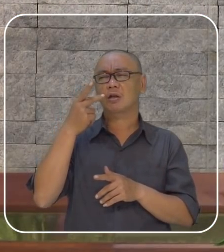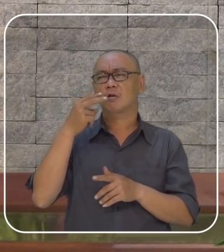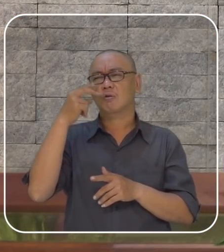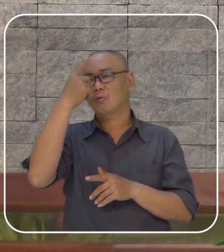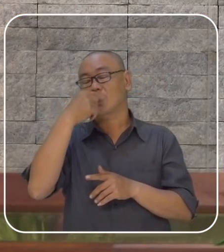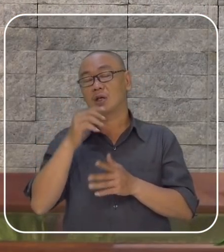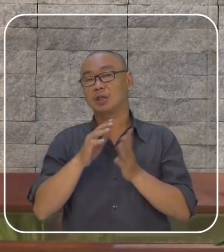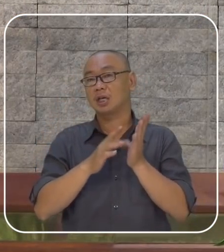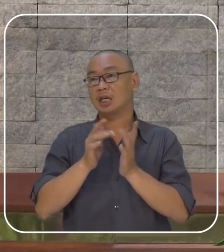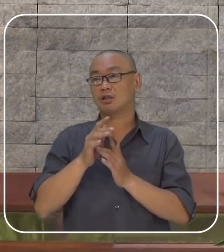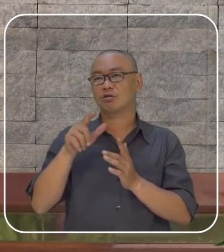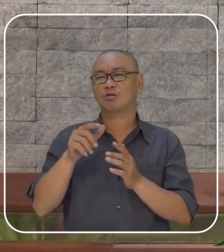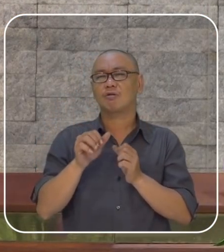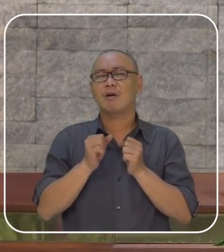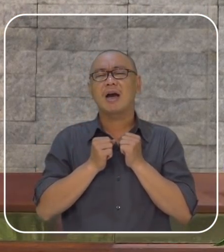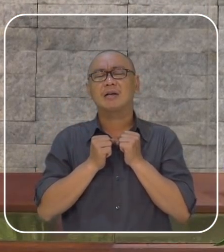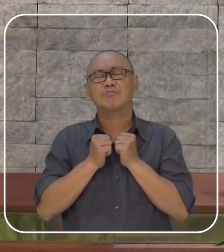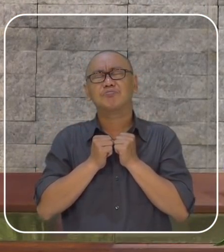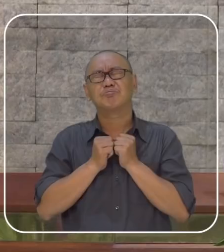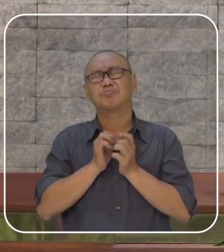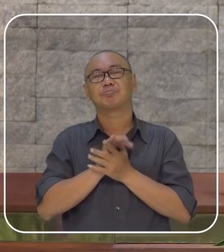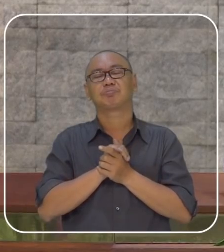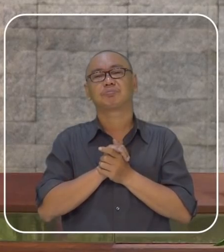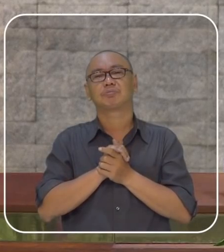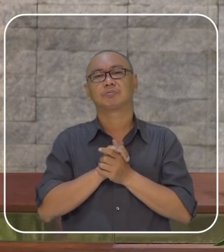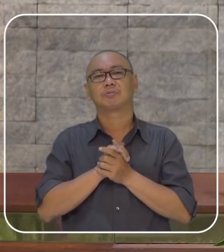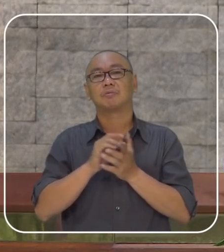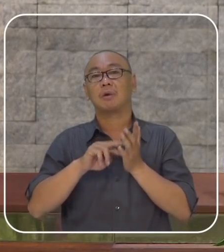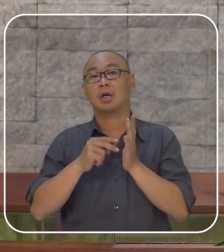begitu rasanya adem begitu ya. Sebagai seorang